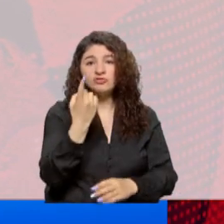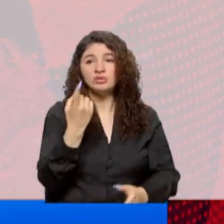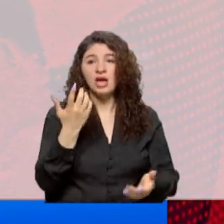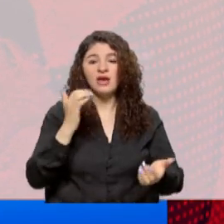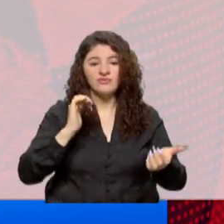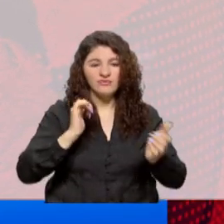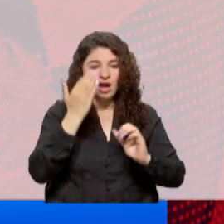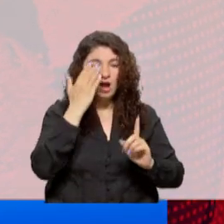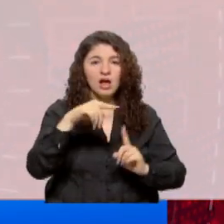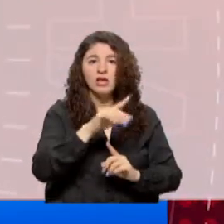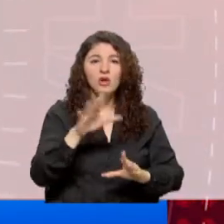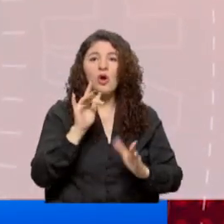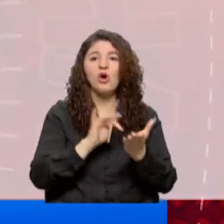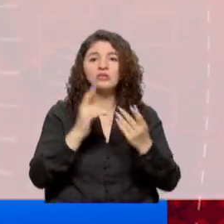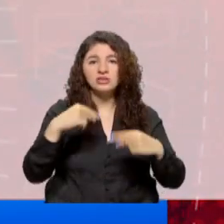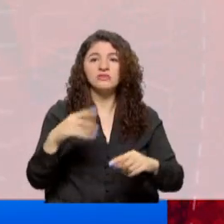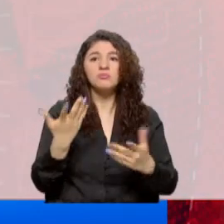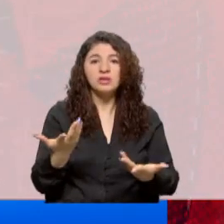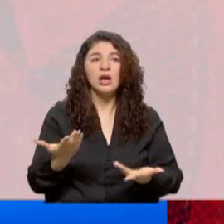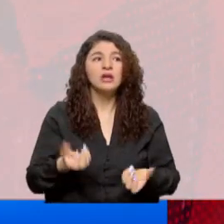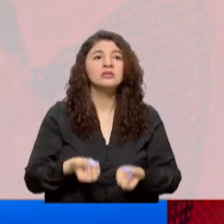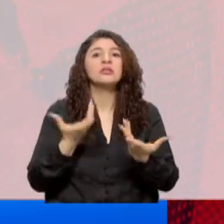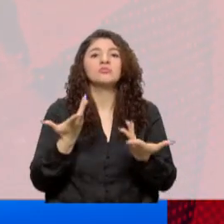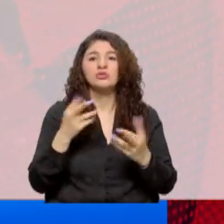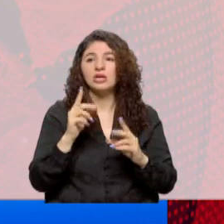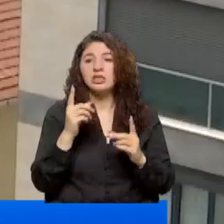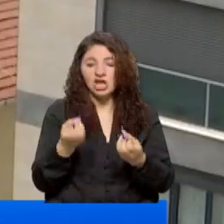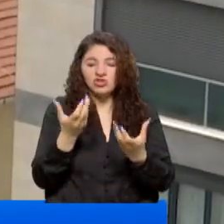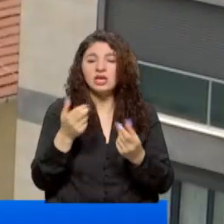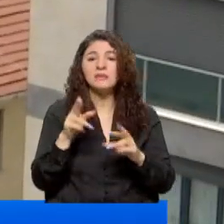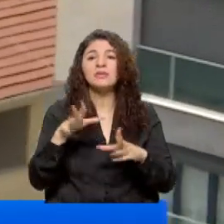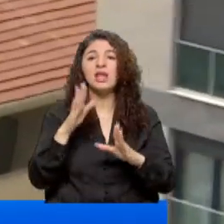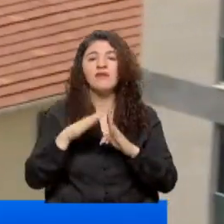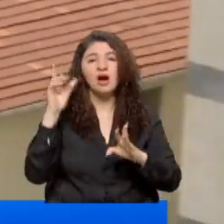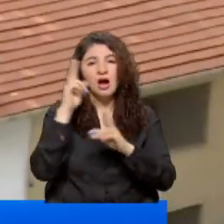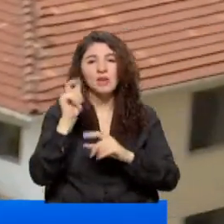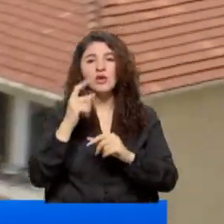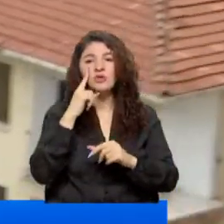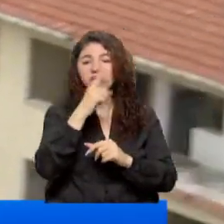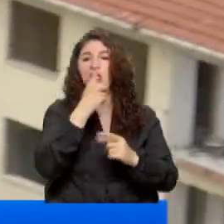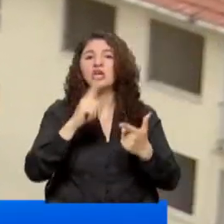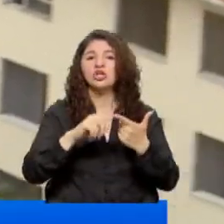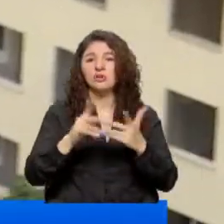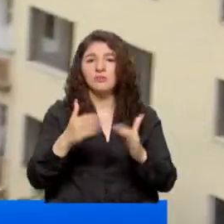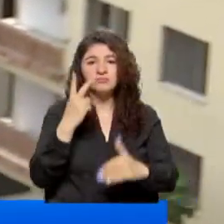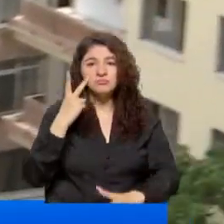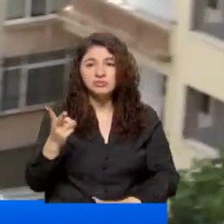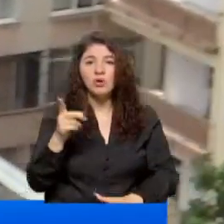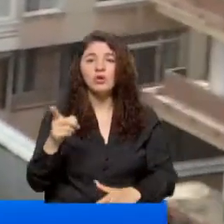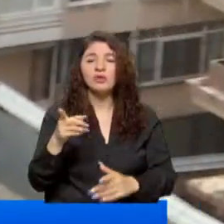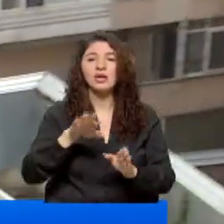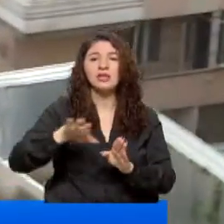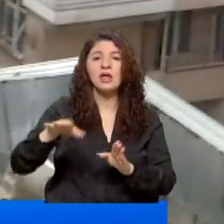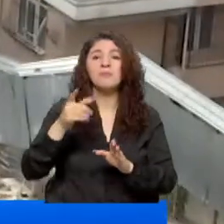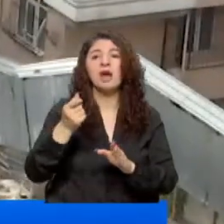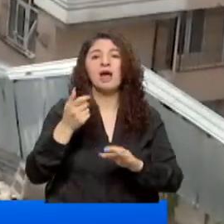yalnızca darbelerinin değil orta gelirinin dahi karşılayabileceği gibi değil Ev Hayali kuranlar gözünü ikinci pakete çevirdi ama o